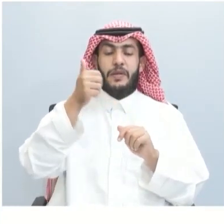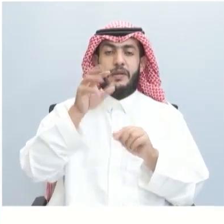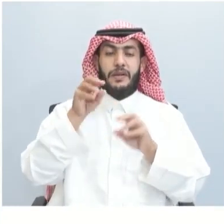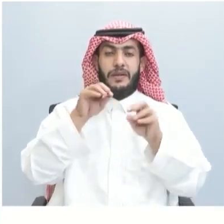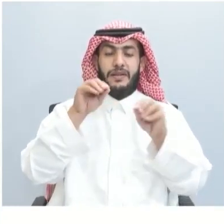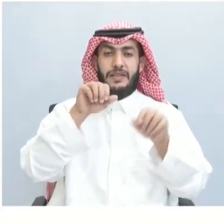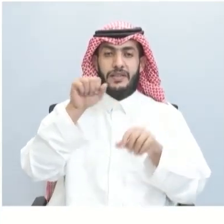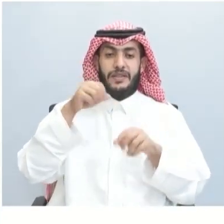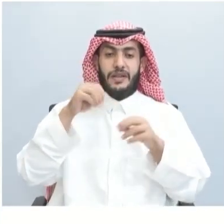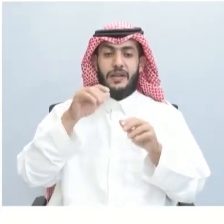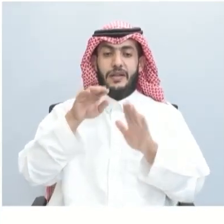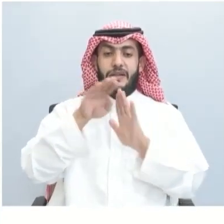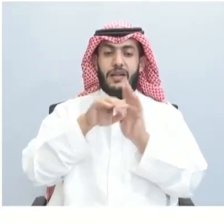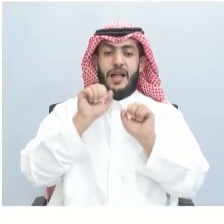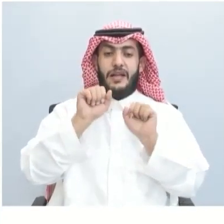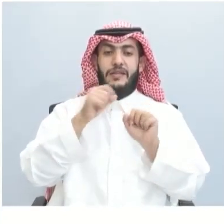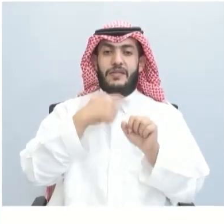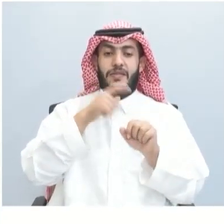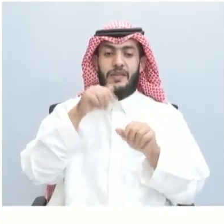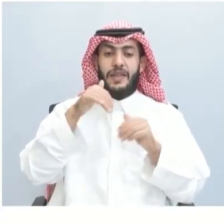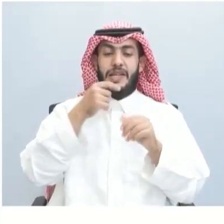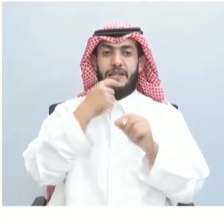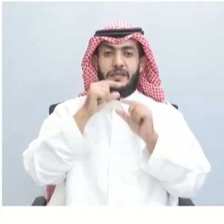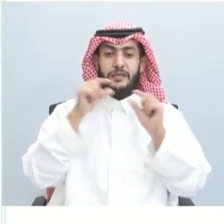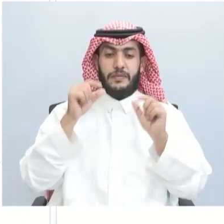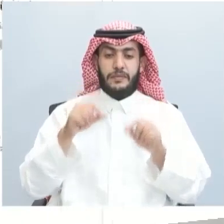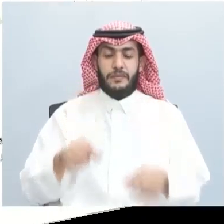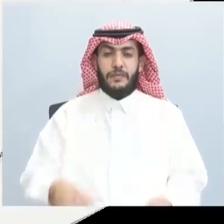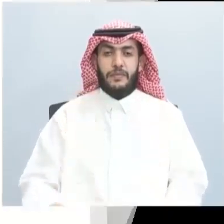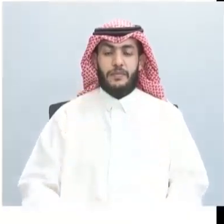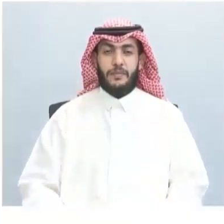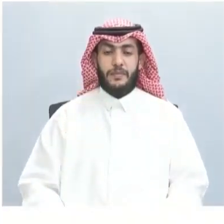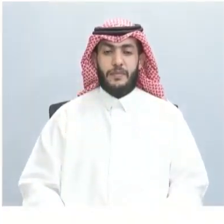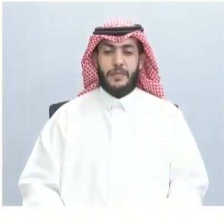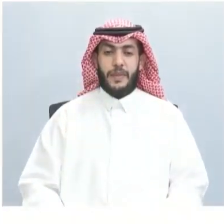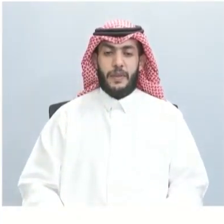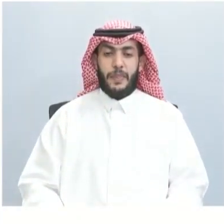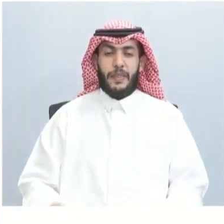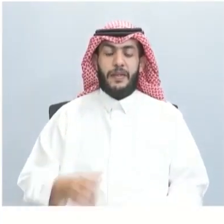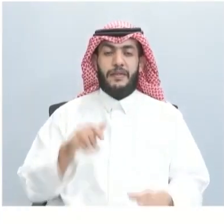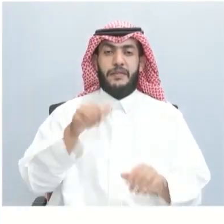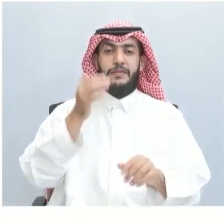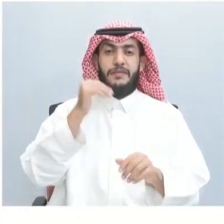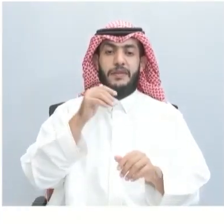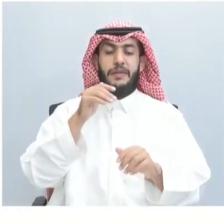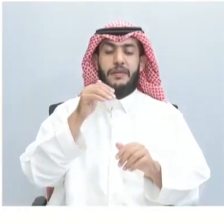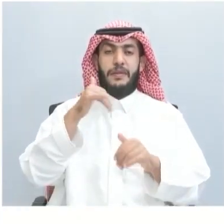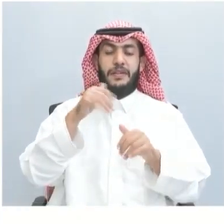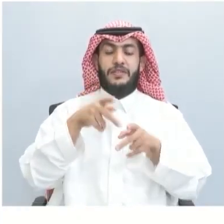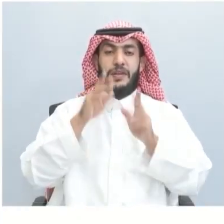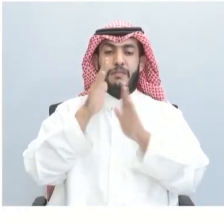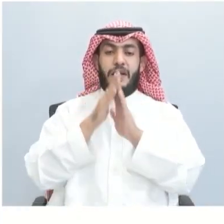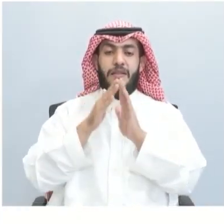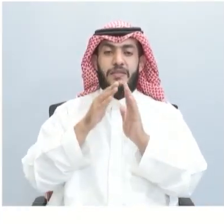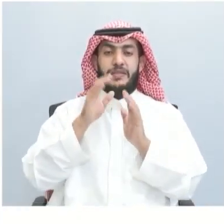اليه باستخدام خاصيه السورت في وسم سكريبت ايضا تعرف على طريقه انشاء